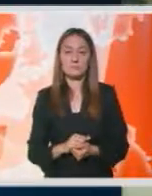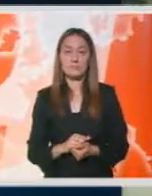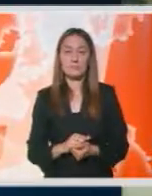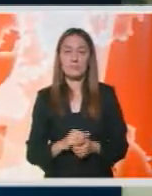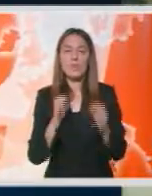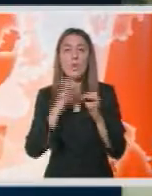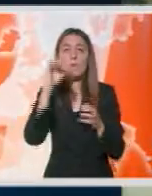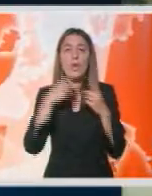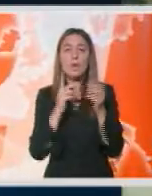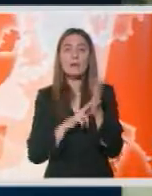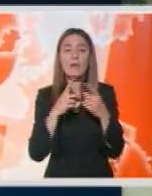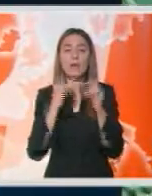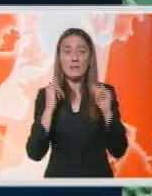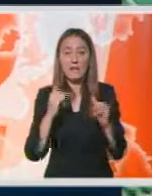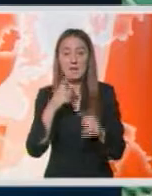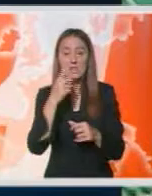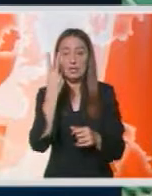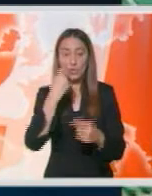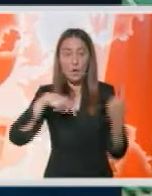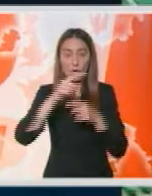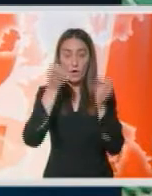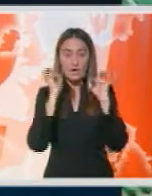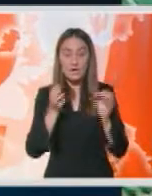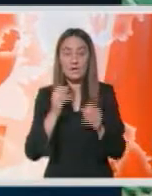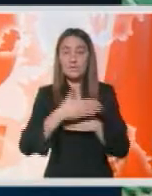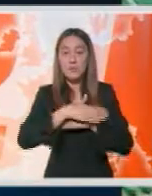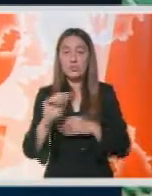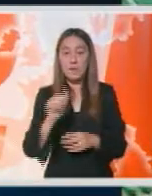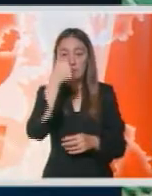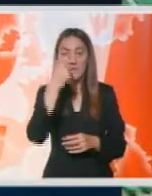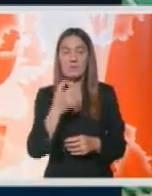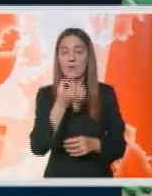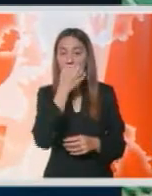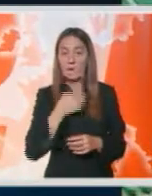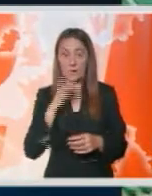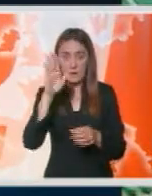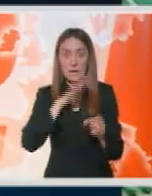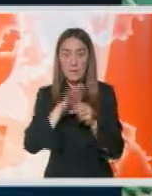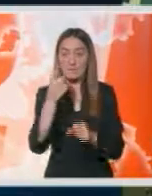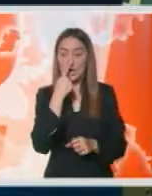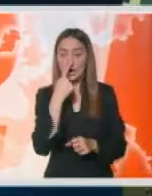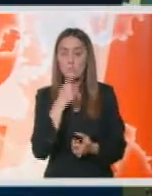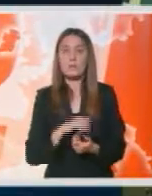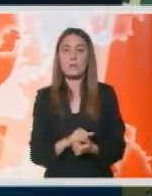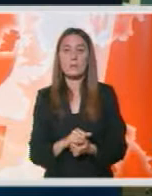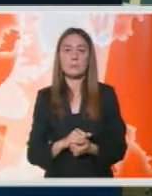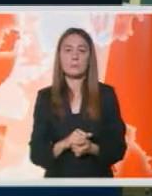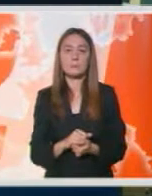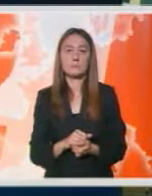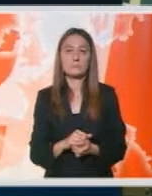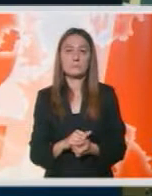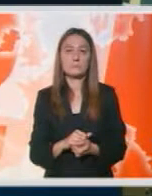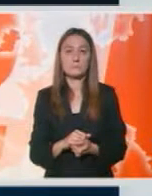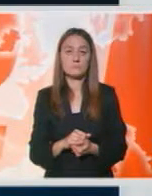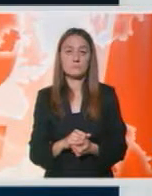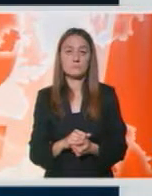Bojana Jovanovska danas na Roland Garrosu igra meč drugog kola kvalifikacija za otvoreno prvenstvo Francuske. Njena protivnica je Ruskinja Pivovarova.